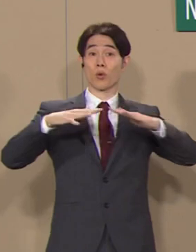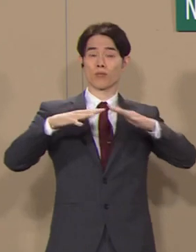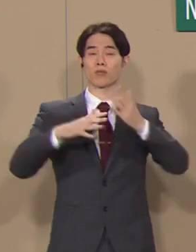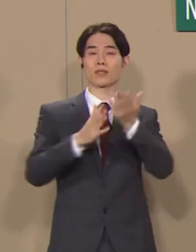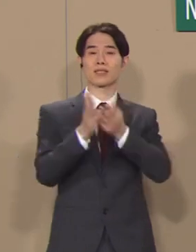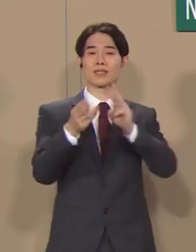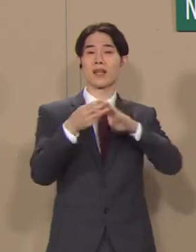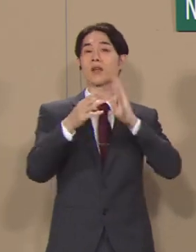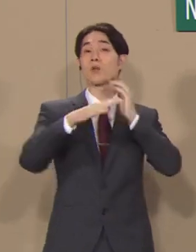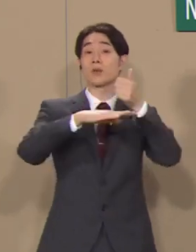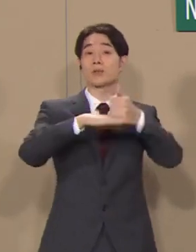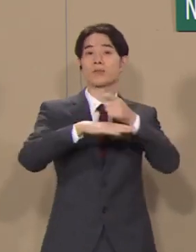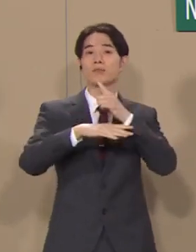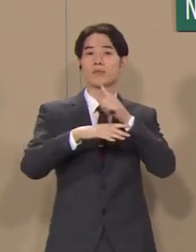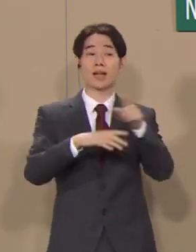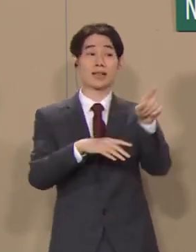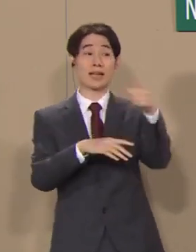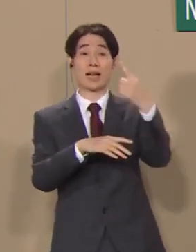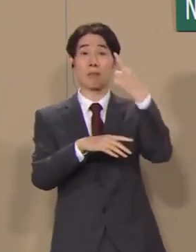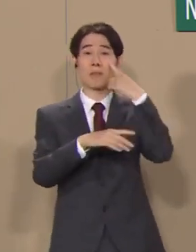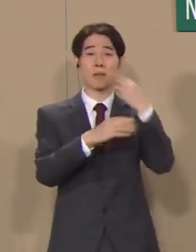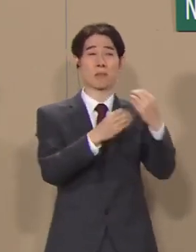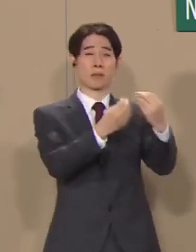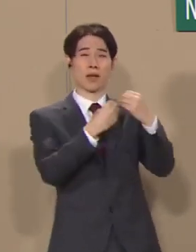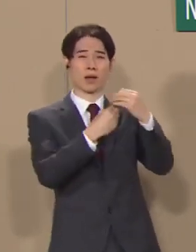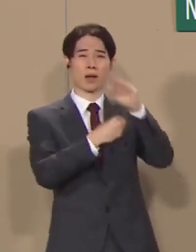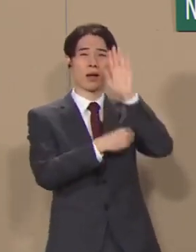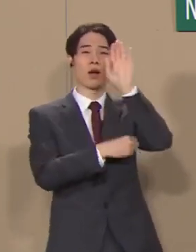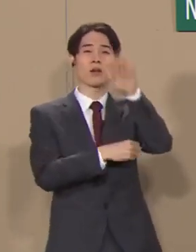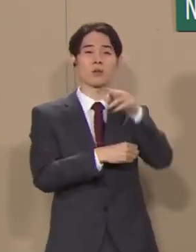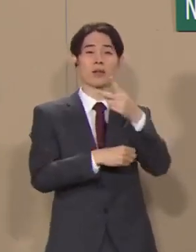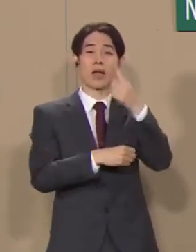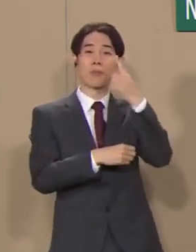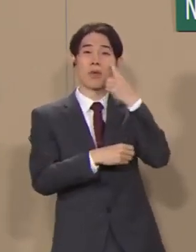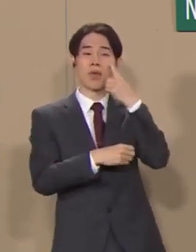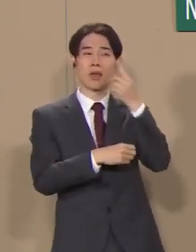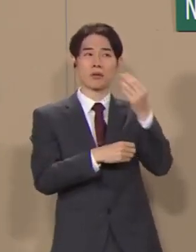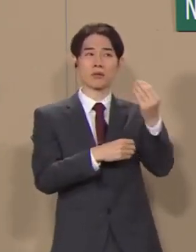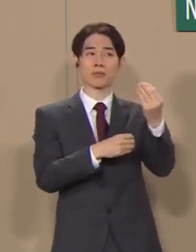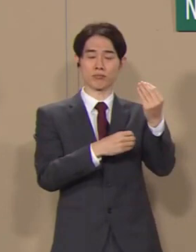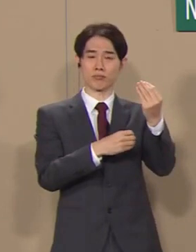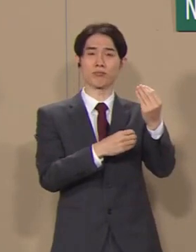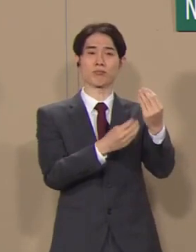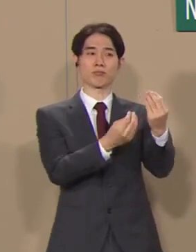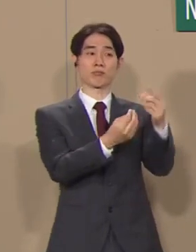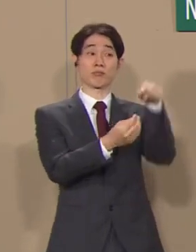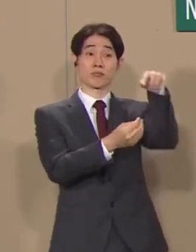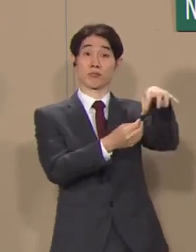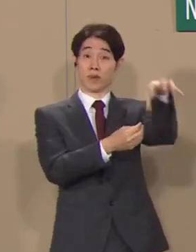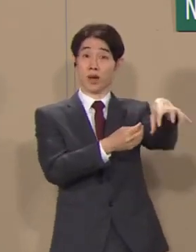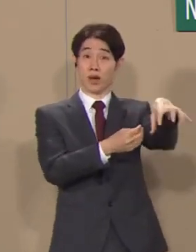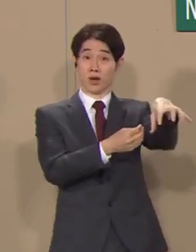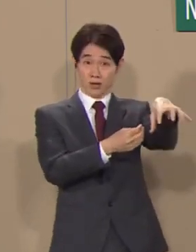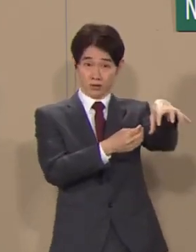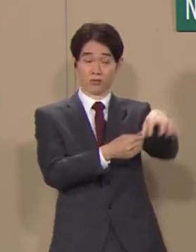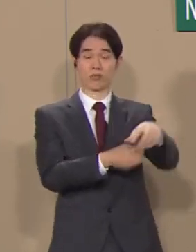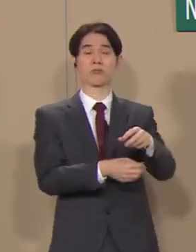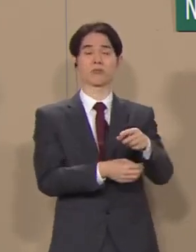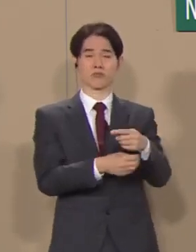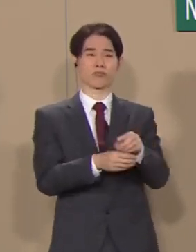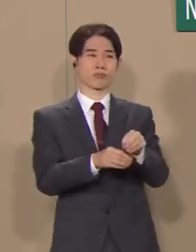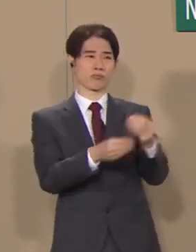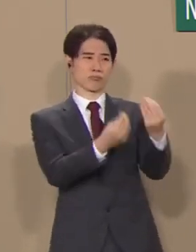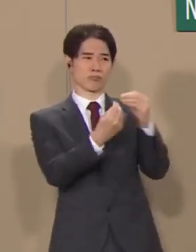総理は第一撃の攻撃を受けた後第二波の第二撃の敵基地を第二に葉を